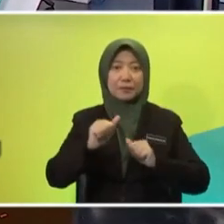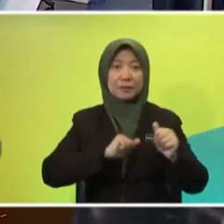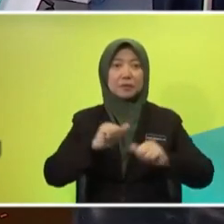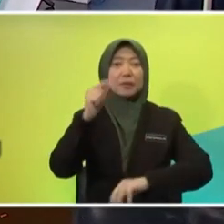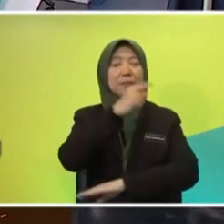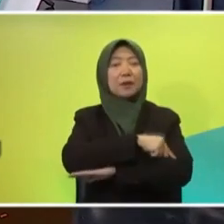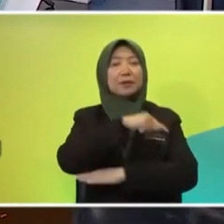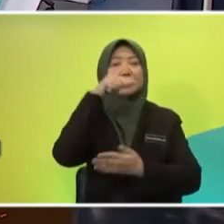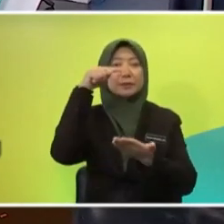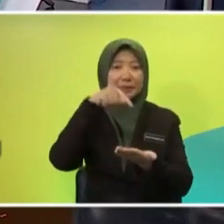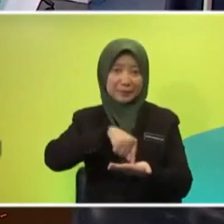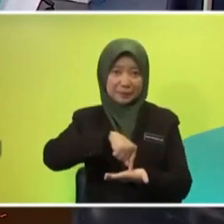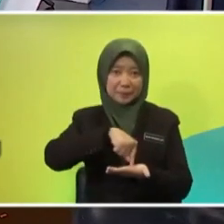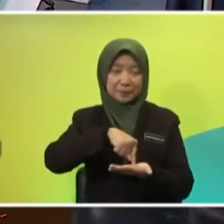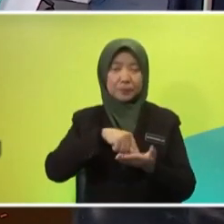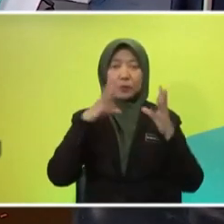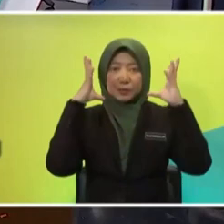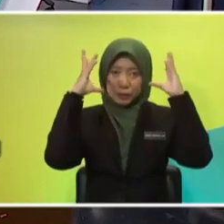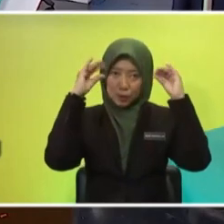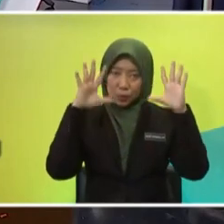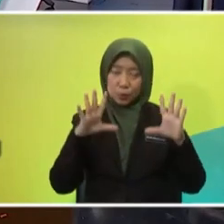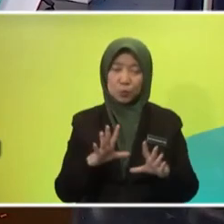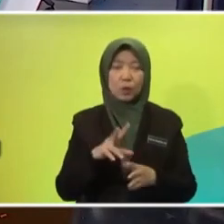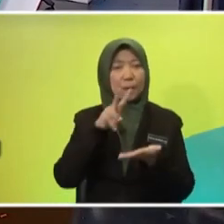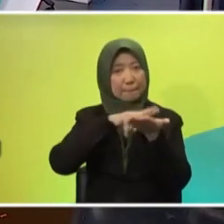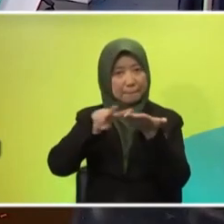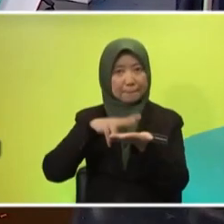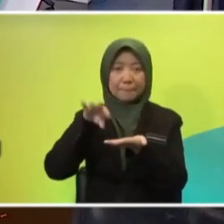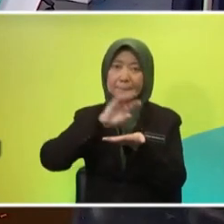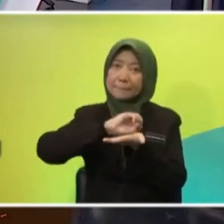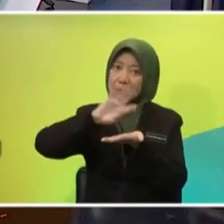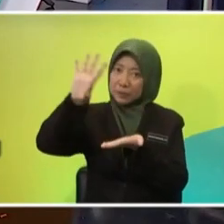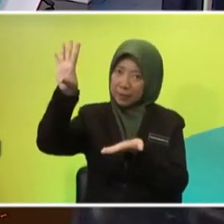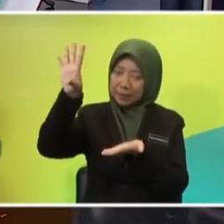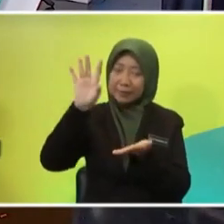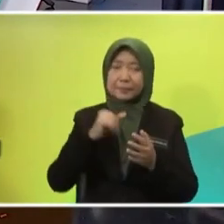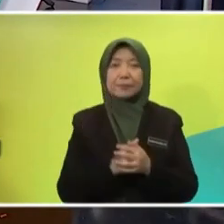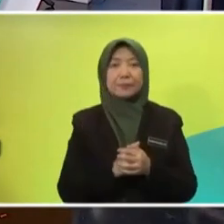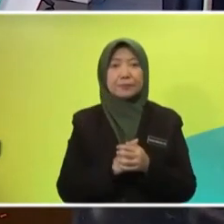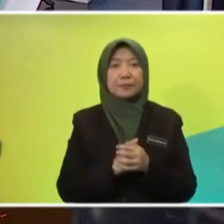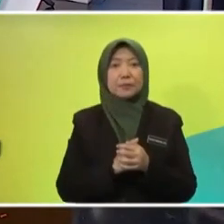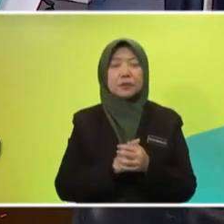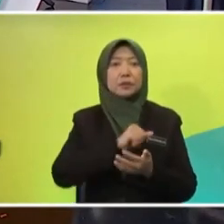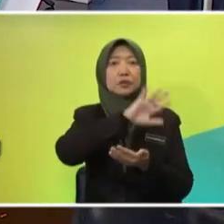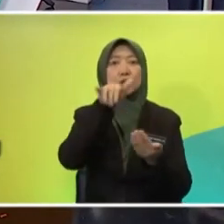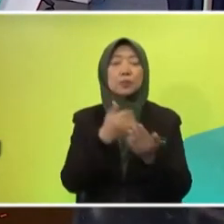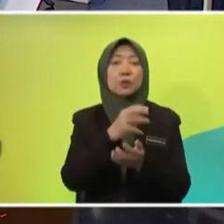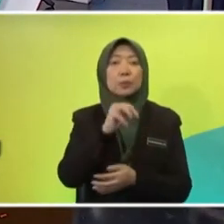hari ini. Okey, sekarang cikgu akan bacakan slide. Okey, cikgu minta cikgu Kak Rina dan cikgu Ana